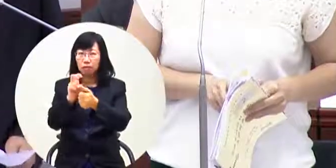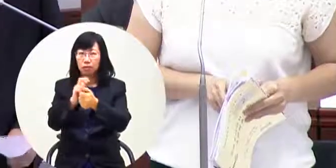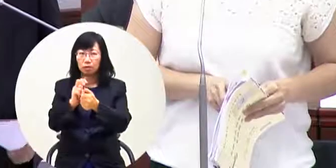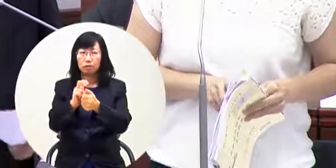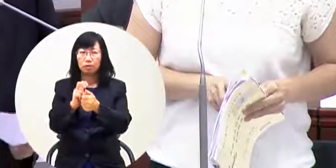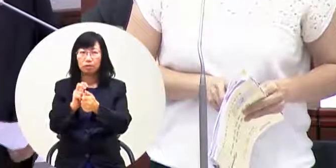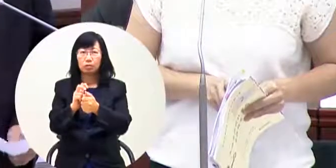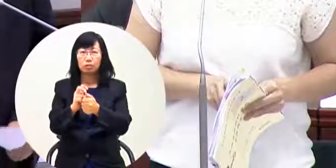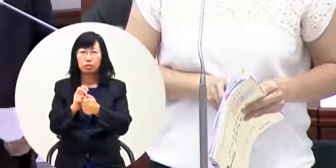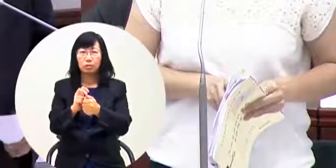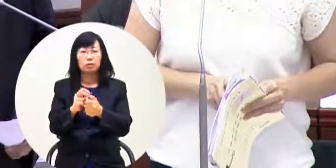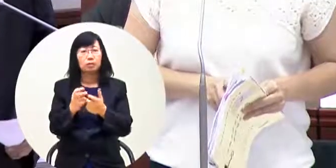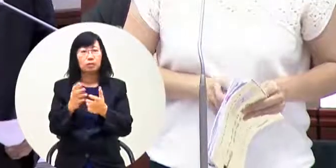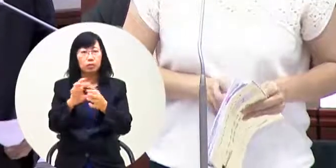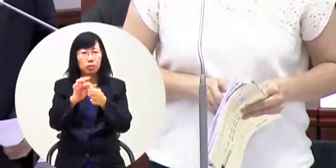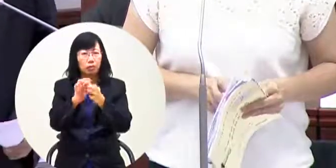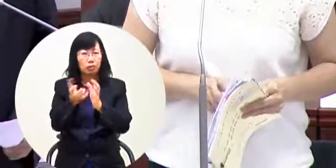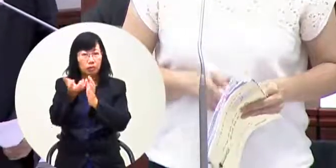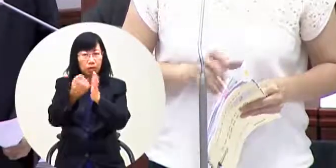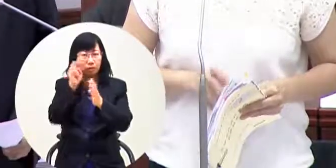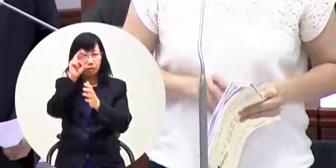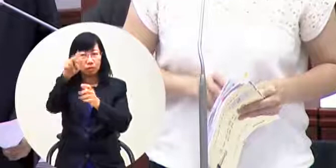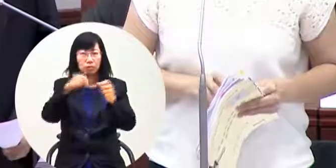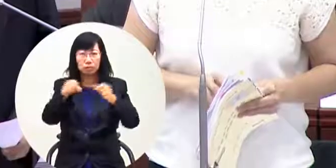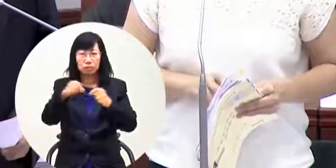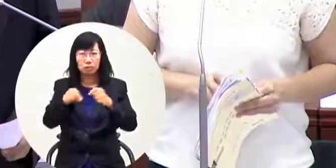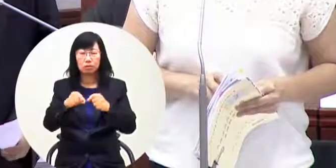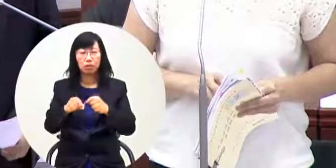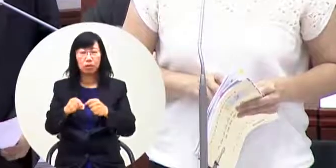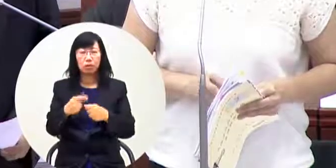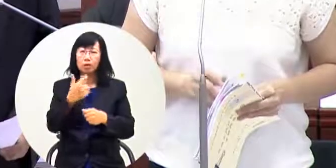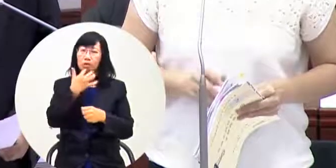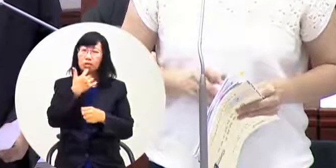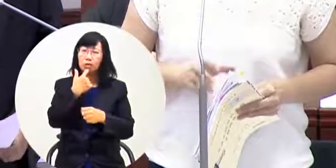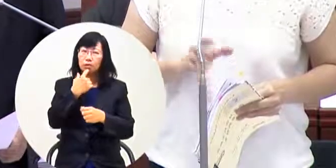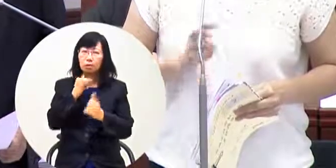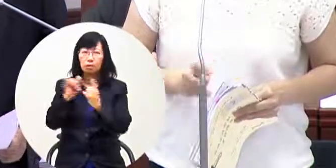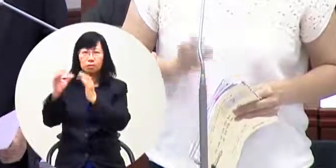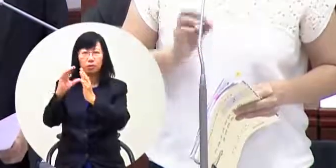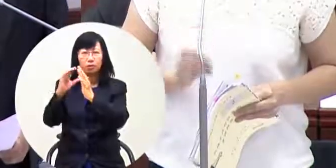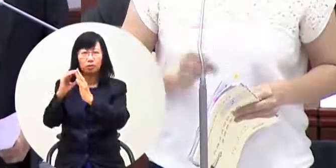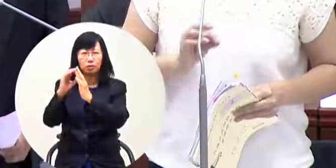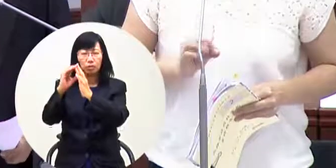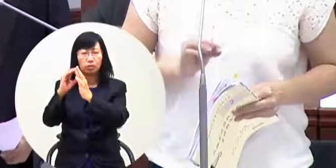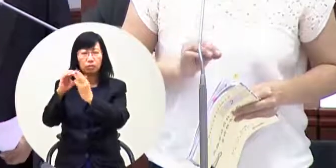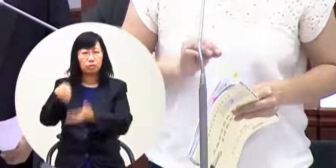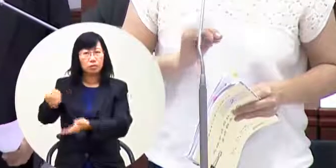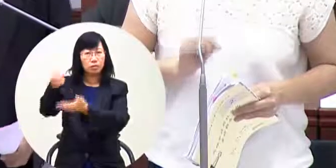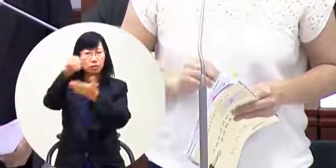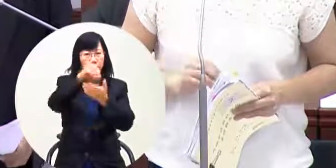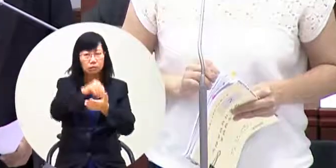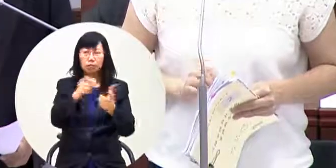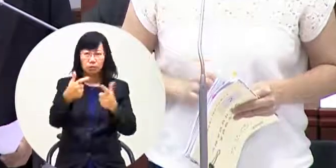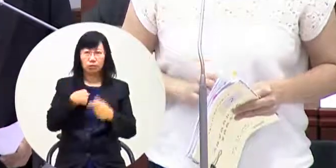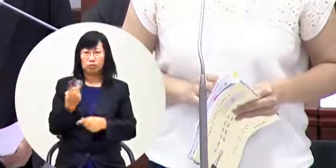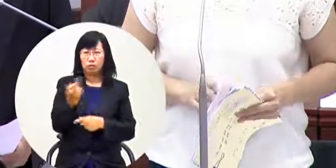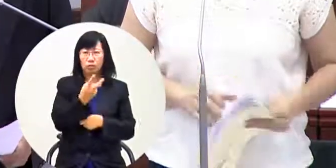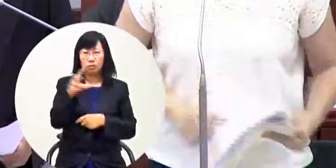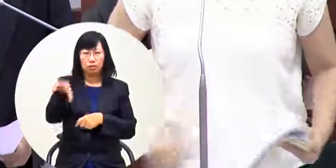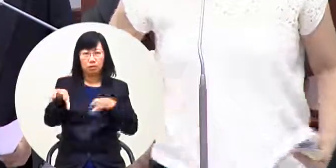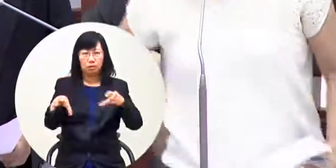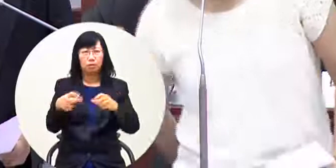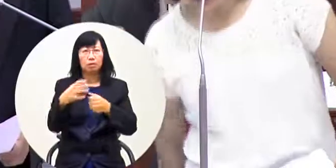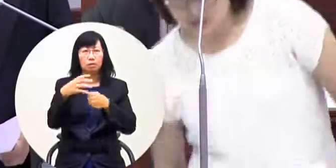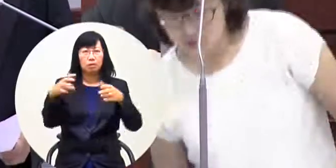生局提出来，而是社会局提出来？ 我们是跨局处， 跨局处啦， 有社会局、有卫生局，还有区公所。 好，请坐